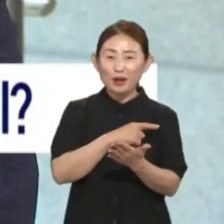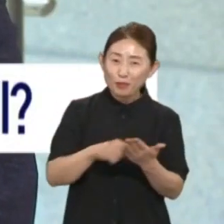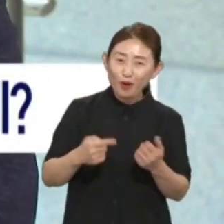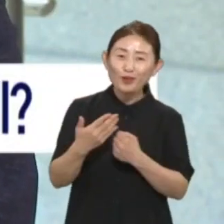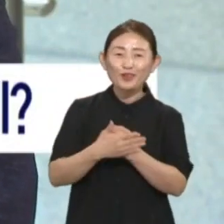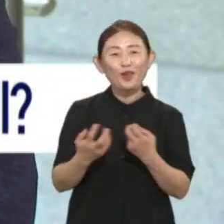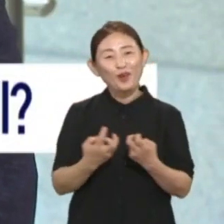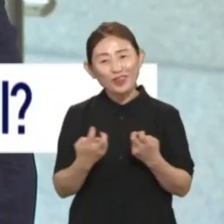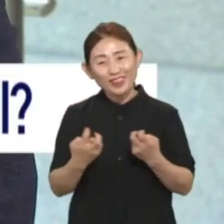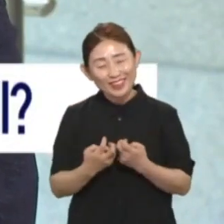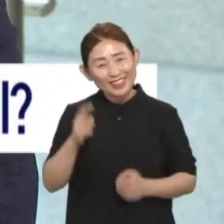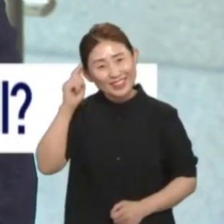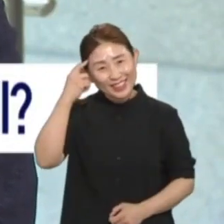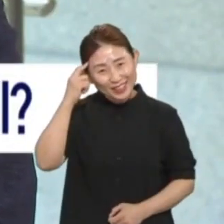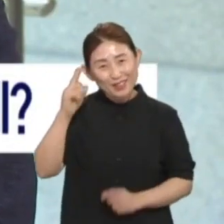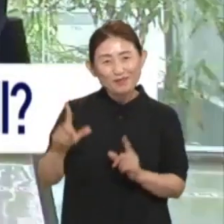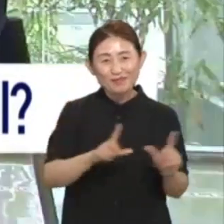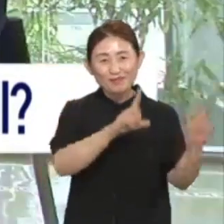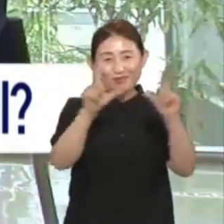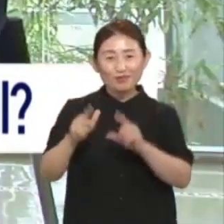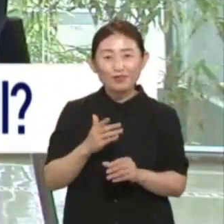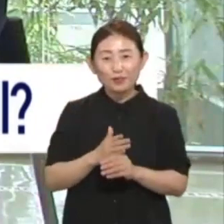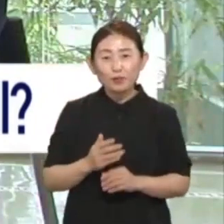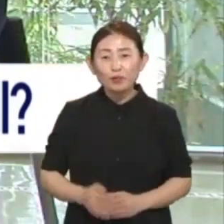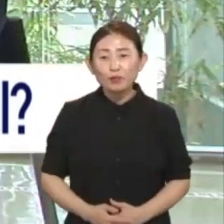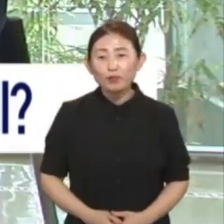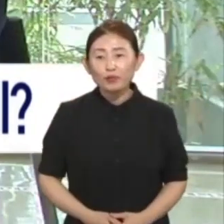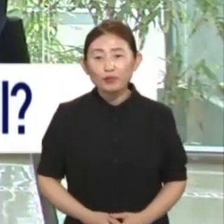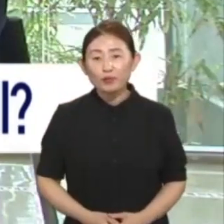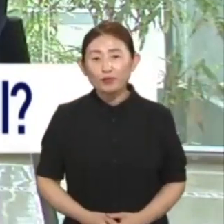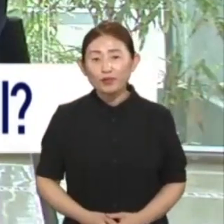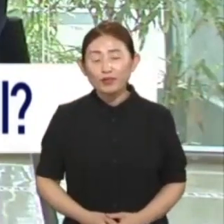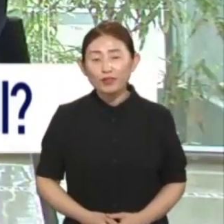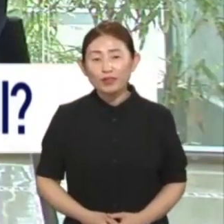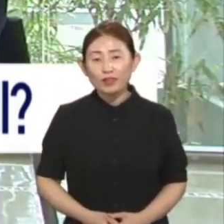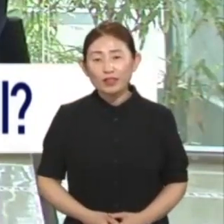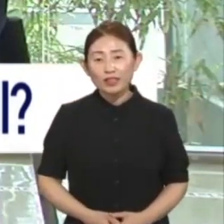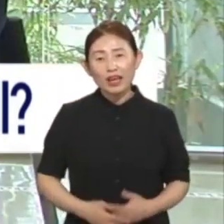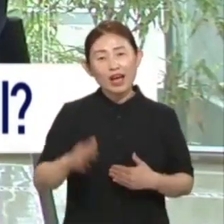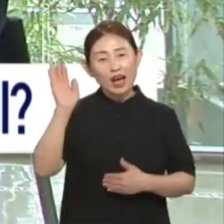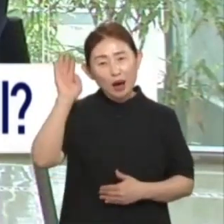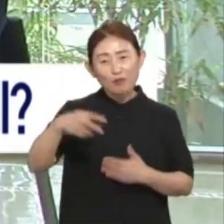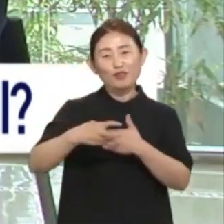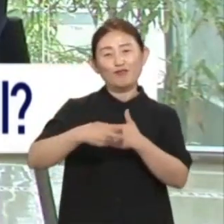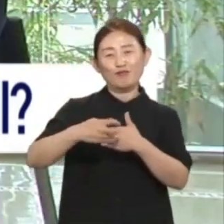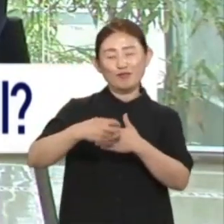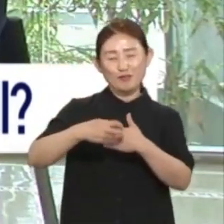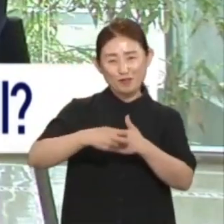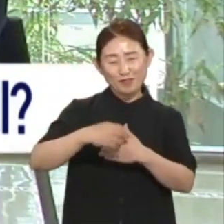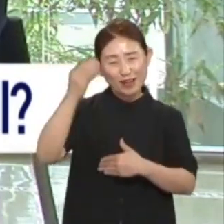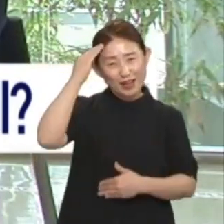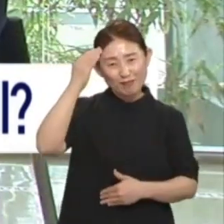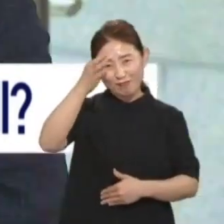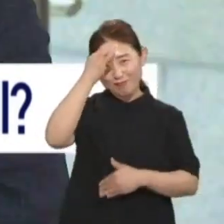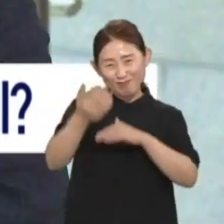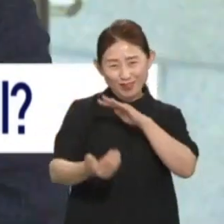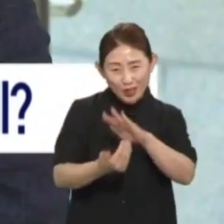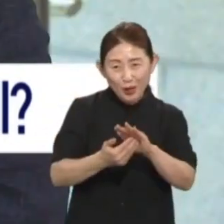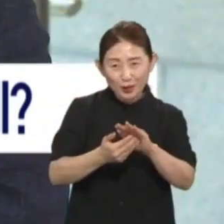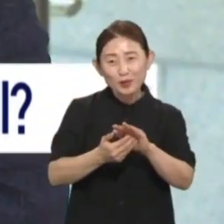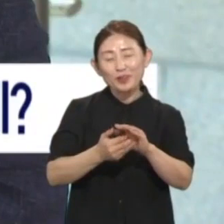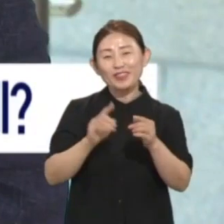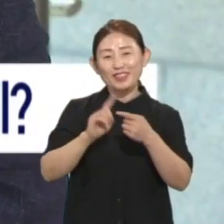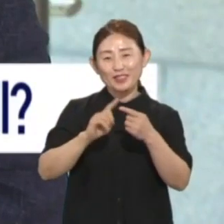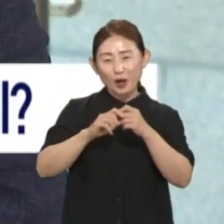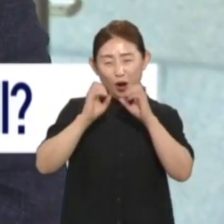은혜를 늘 그렇게 생각하면서 삽니다. 그래서 한국의 이 의료의 한류를 일으키려고 기여를